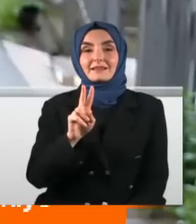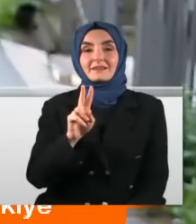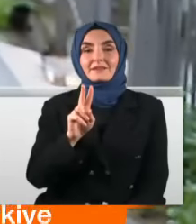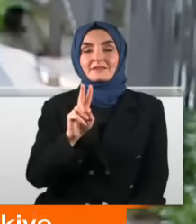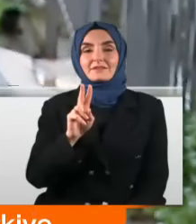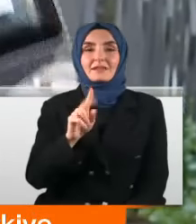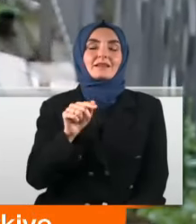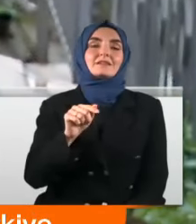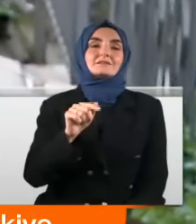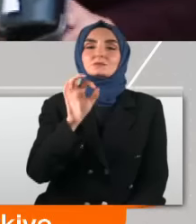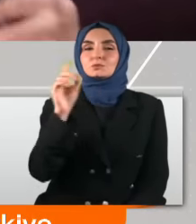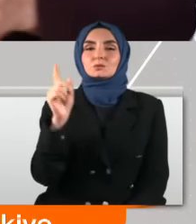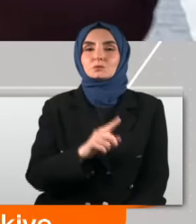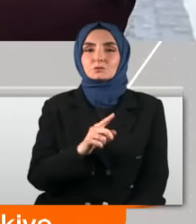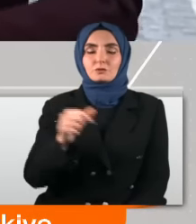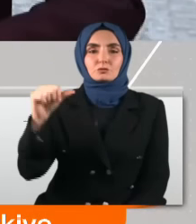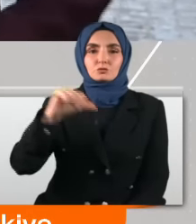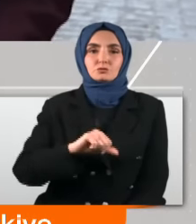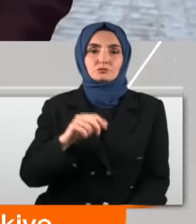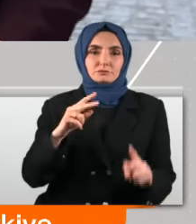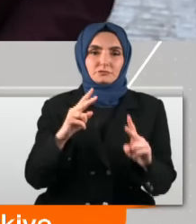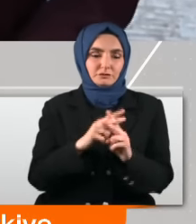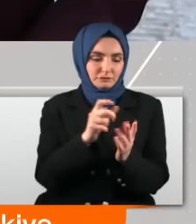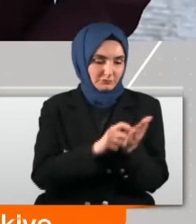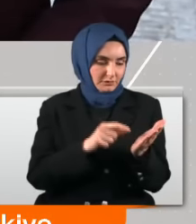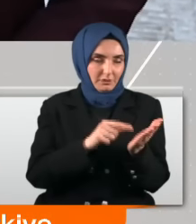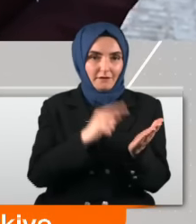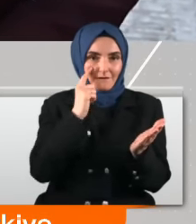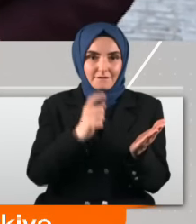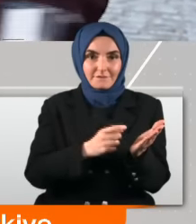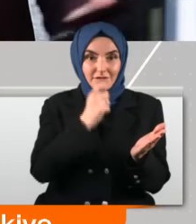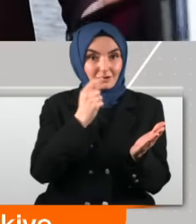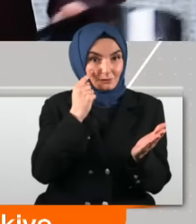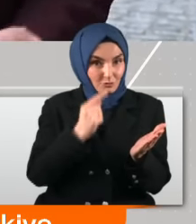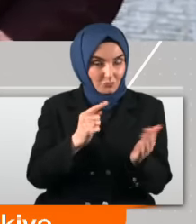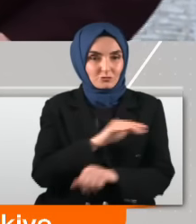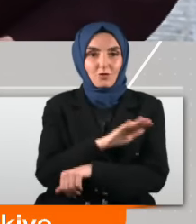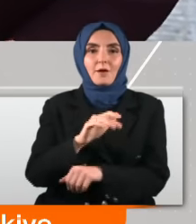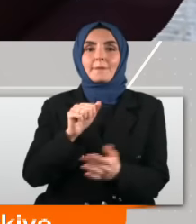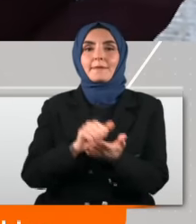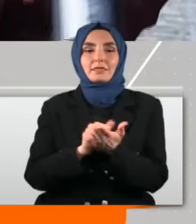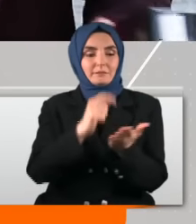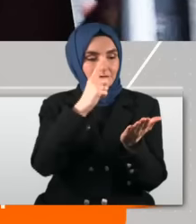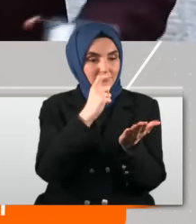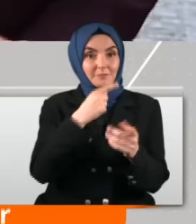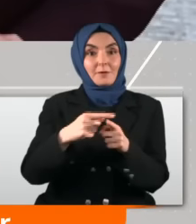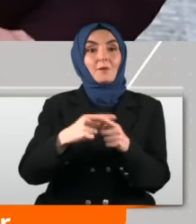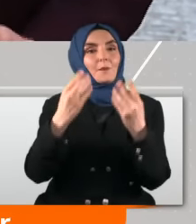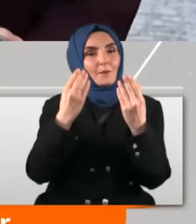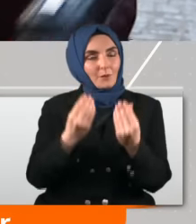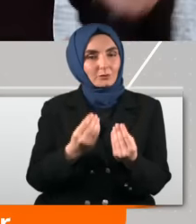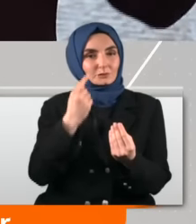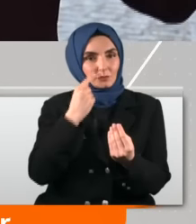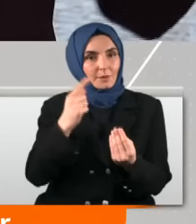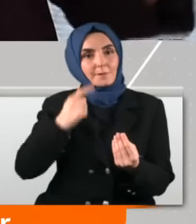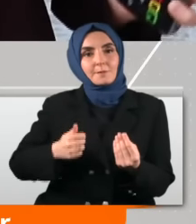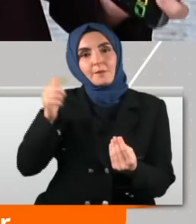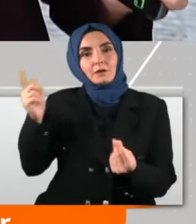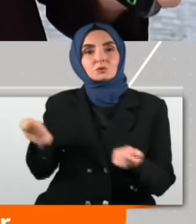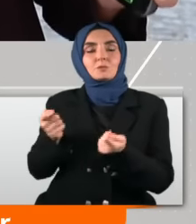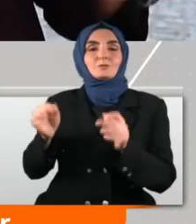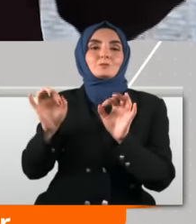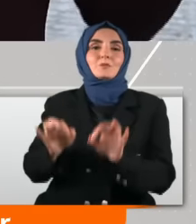ettiniz. İşte o paylaşımı sosyal medyaya eklediğiniz takdirde ondan sonrasında bakanlık devreye girecek. Öyle ki yapay